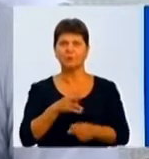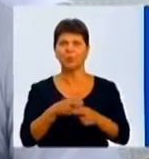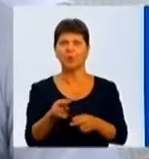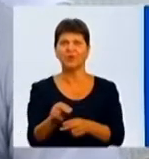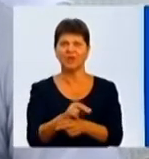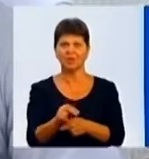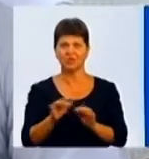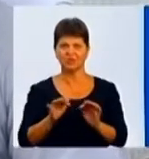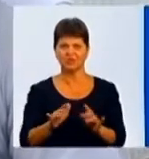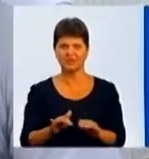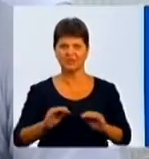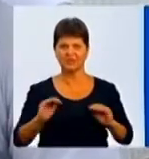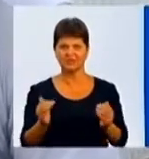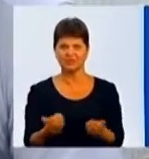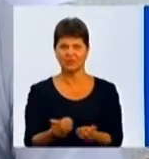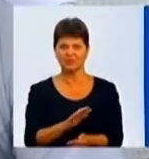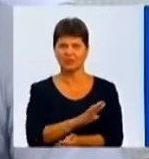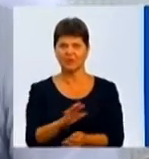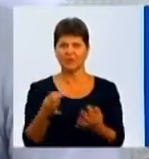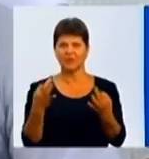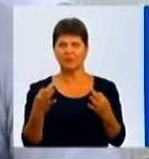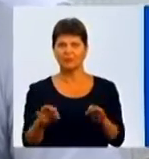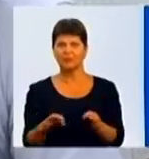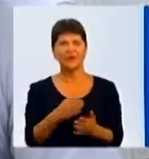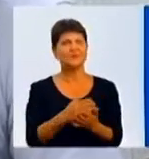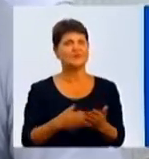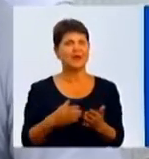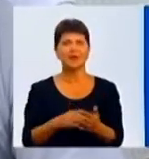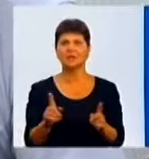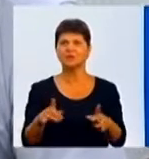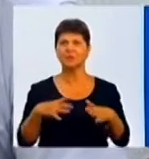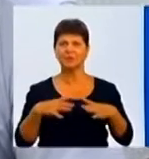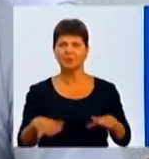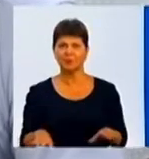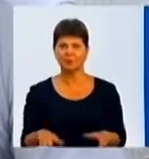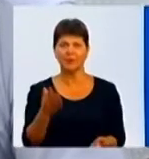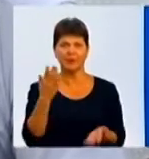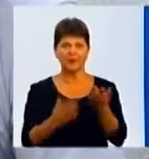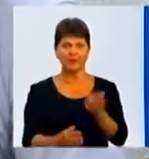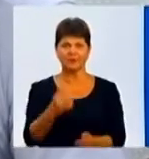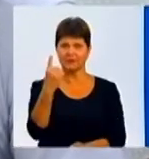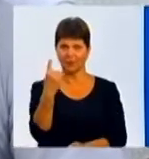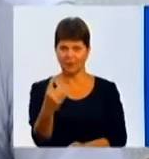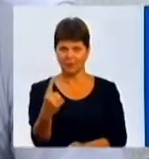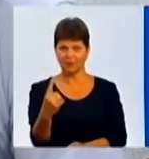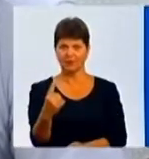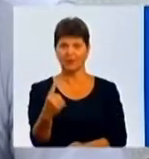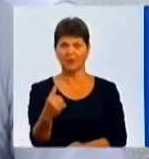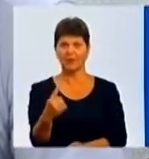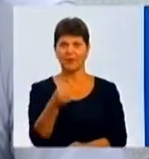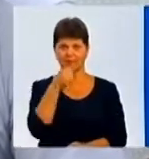щоб зменшити, не допустити і взагалі, щоб їх не було. Тому що навіть якщо одна, ми говорили вже про 13 по